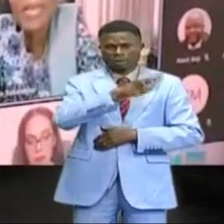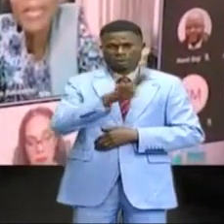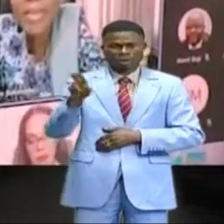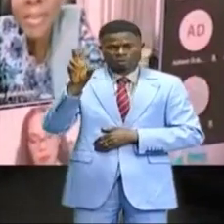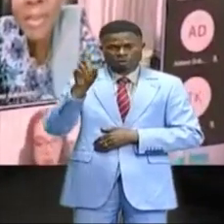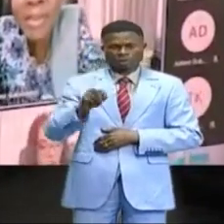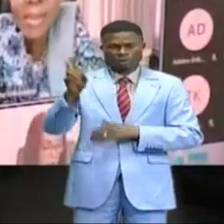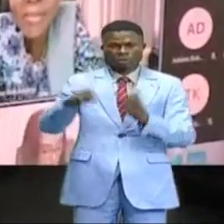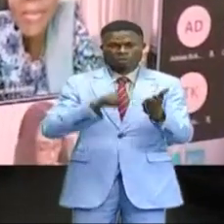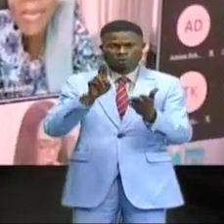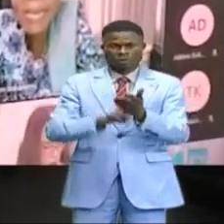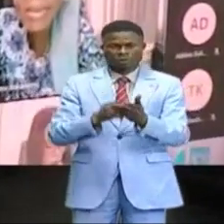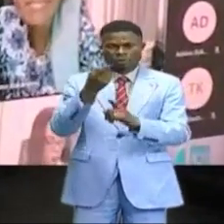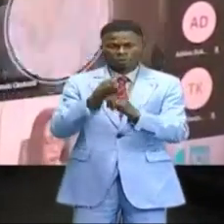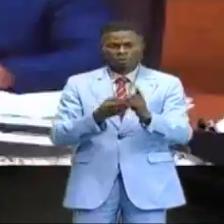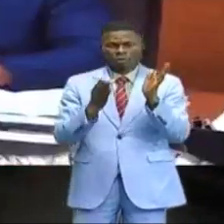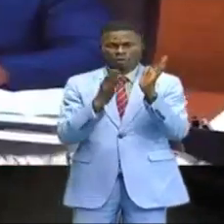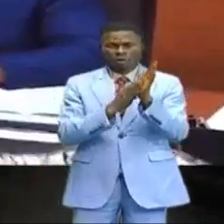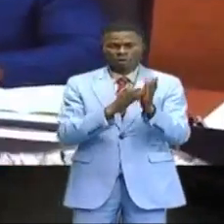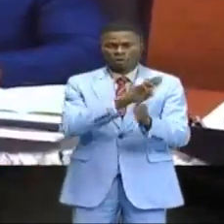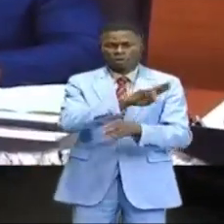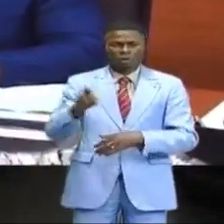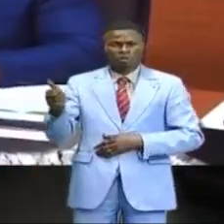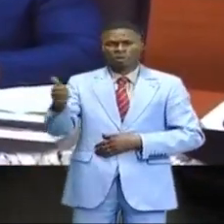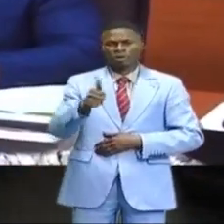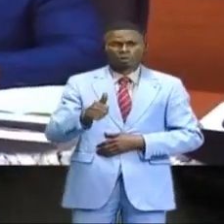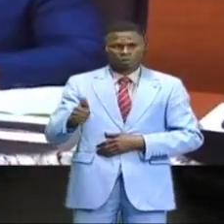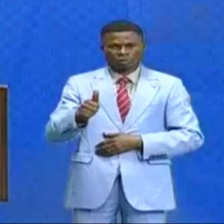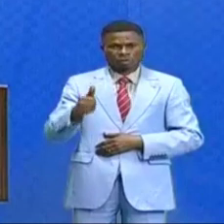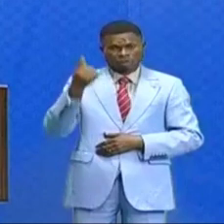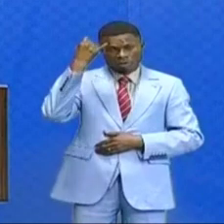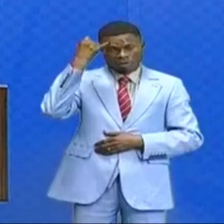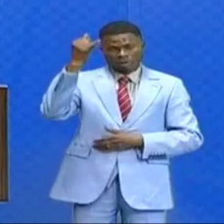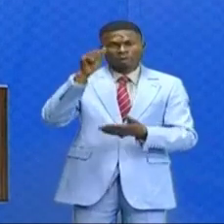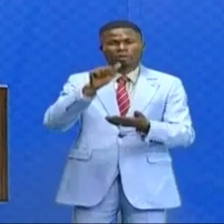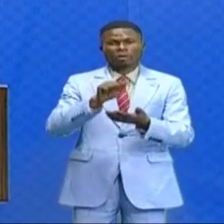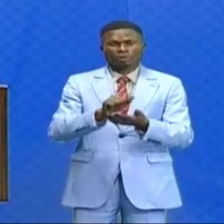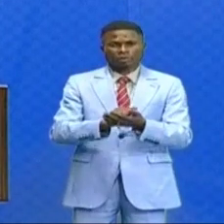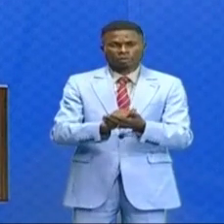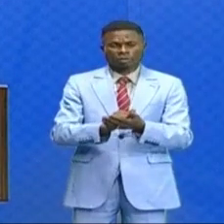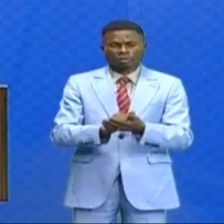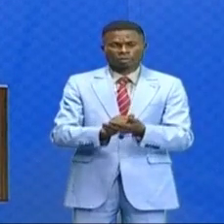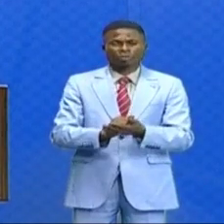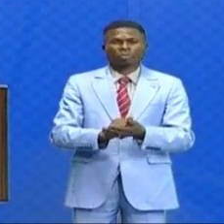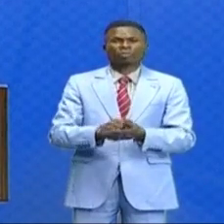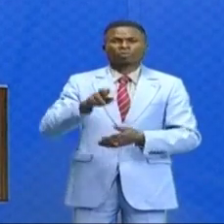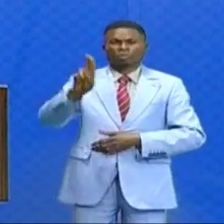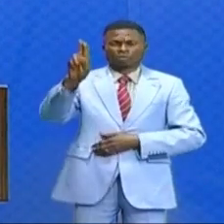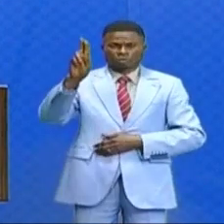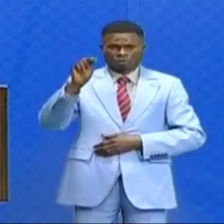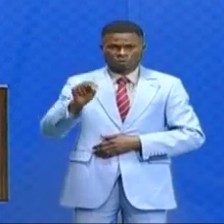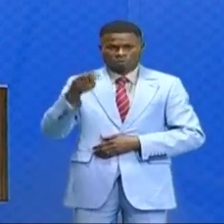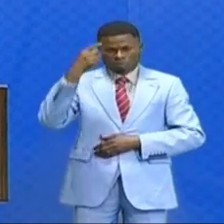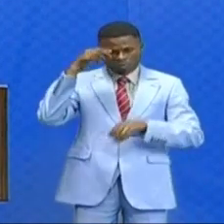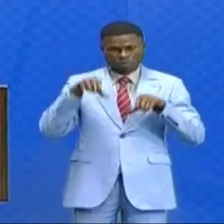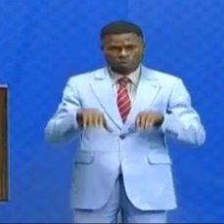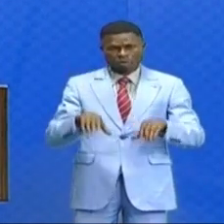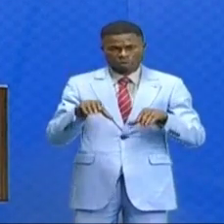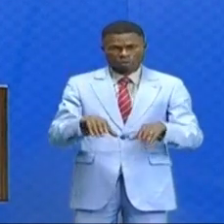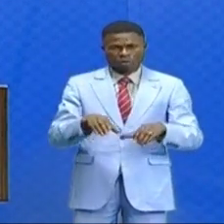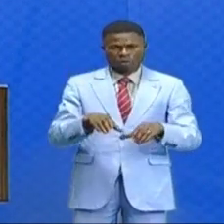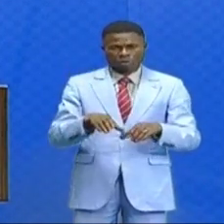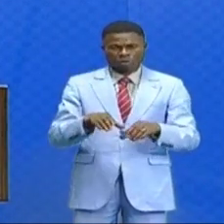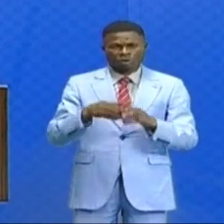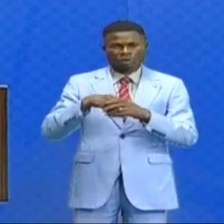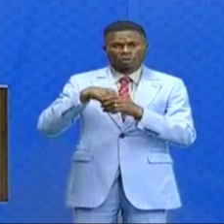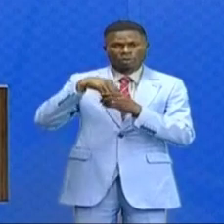en septembre 2021. C'est sur cette base que la mission des Nations Unies pour le Congo s'est retirée